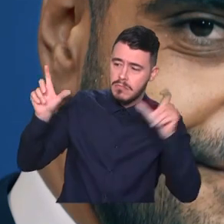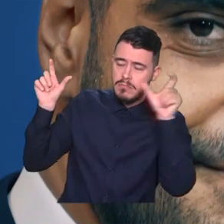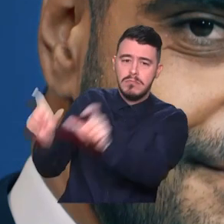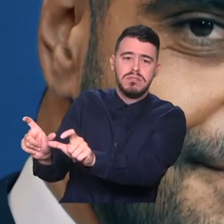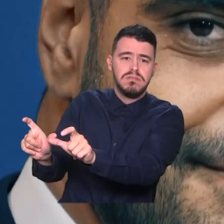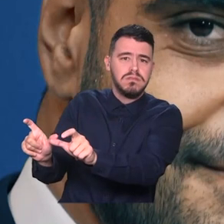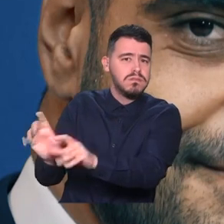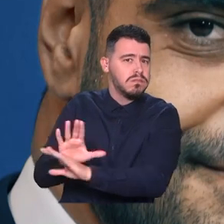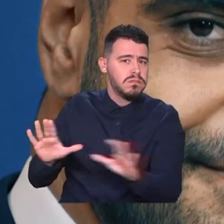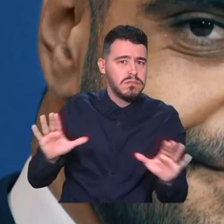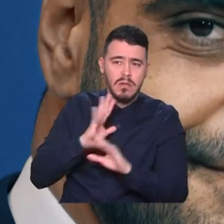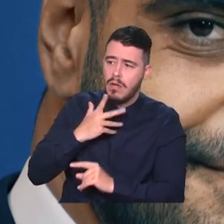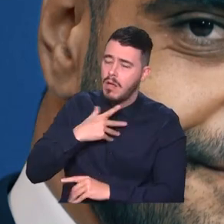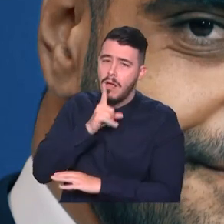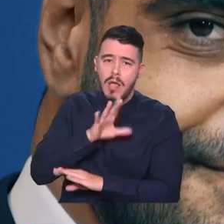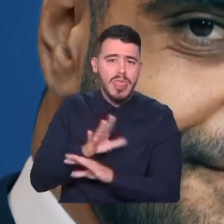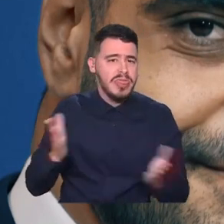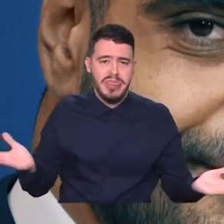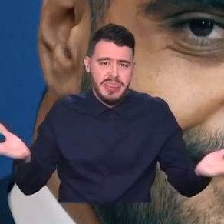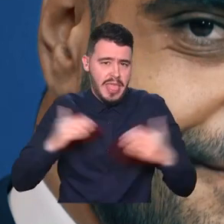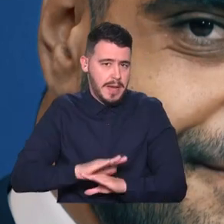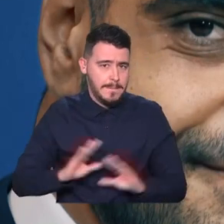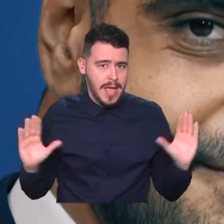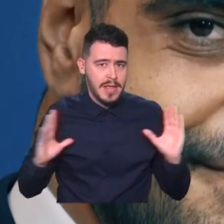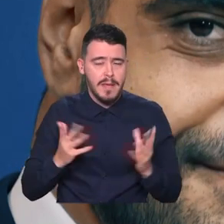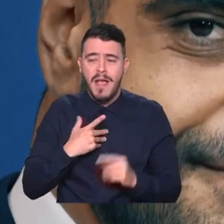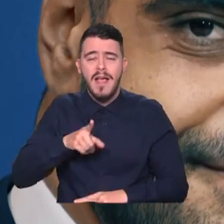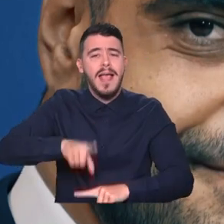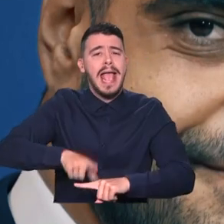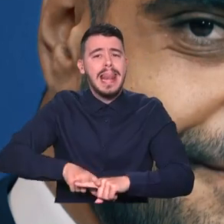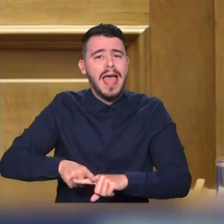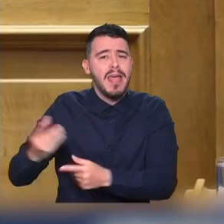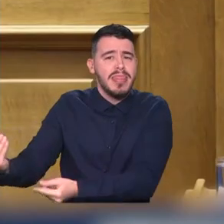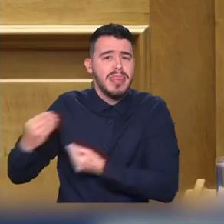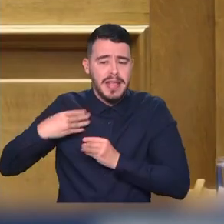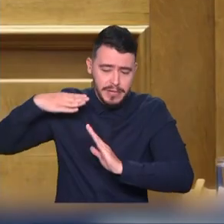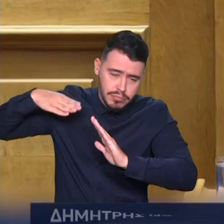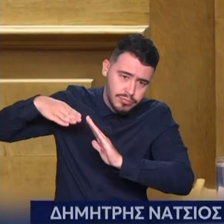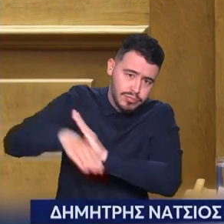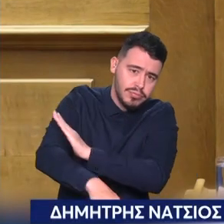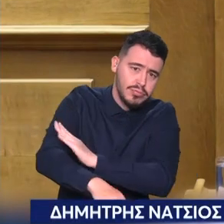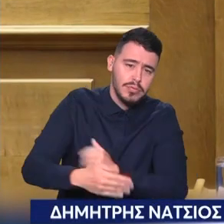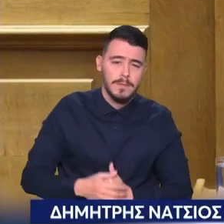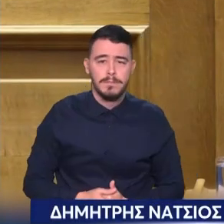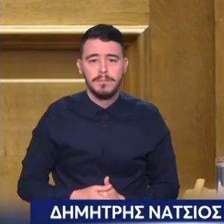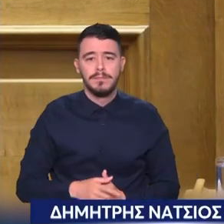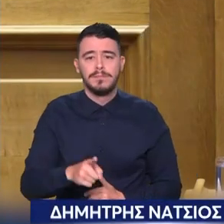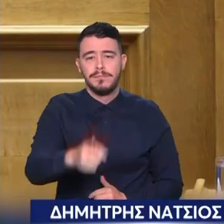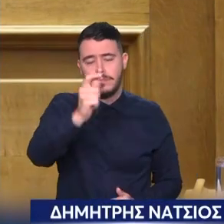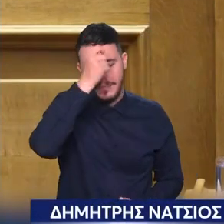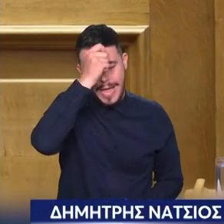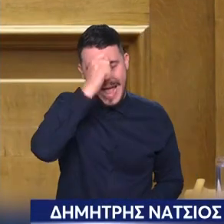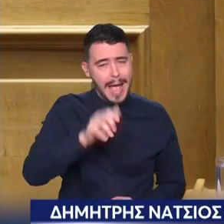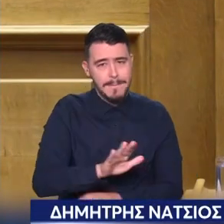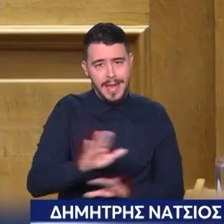να το πράττουμε σε όλες αυτές τις λογικές που οδήγησαν την χώρα στο χείλος του γκρεμού. Τέτοιες πράξεις είναι απαράδεκτες και εντός